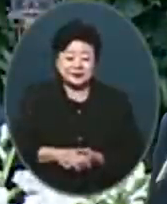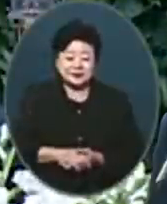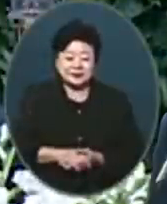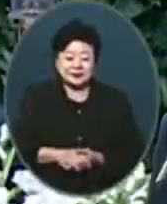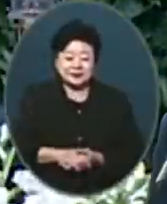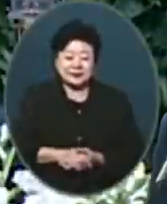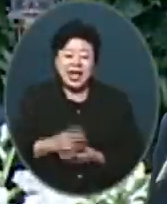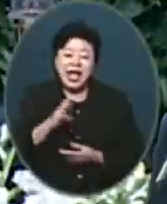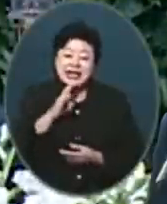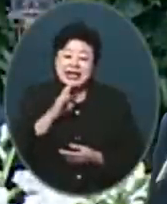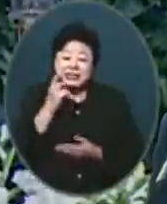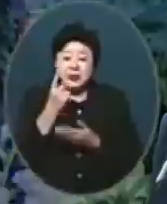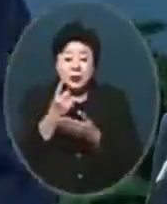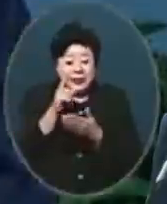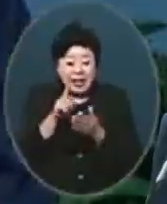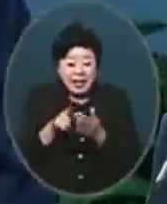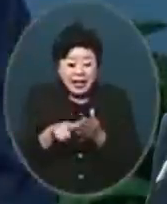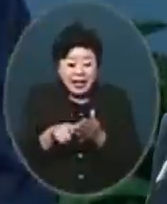계시가 오면